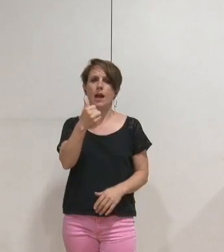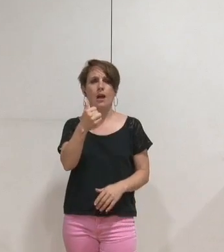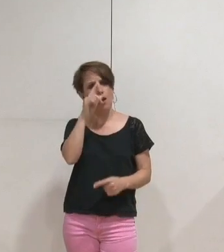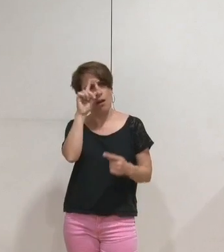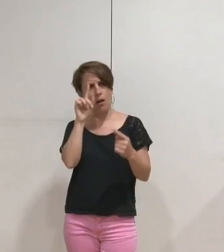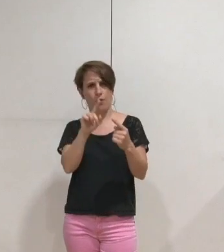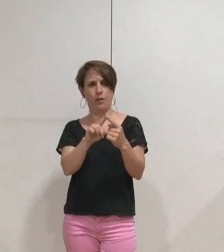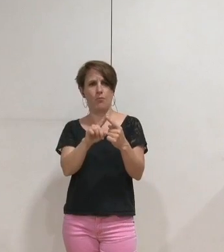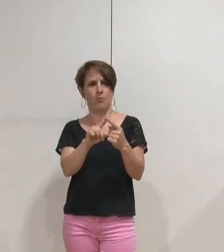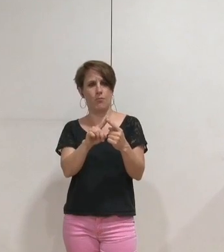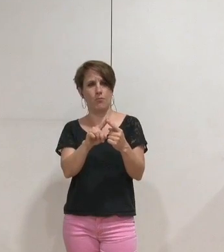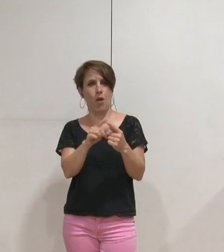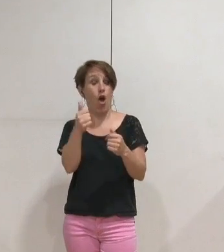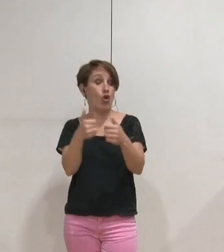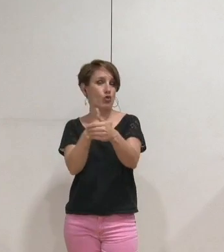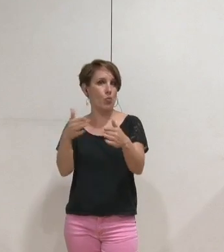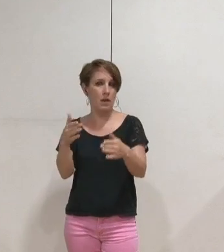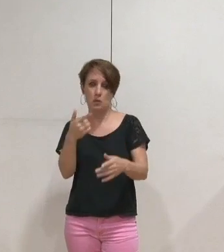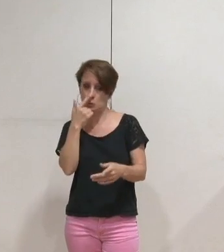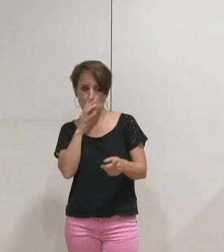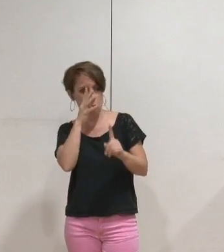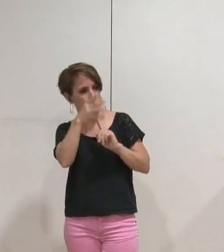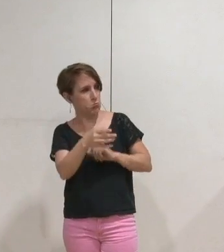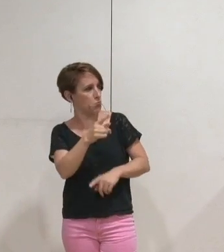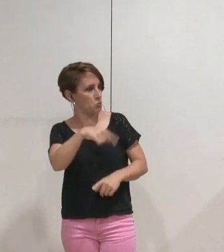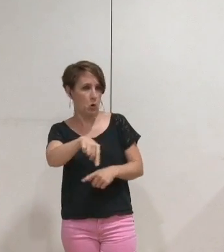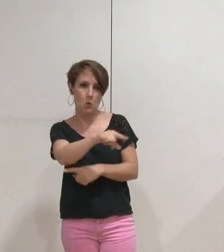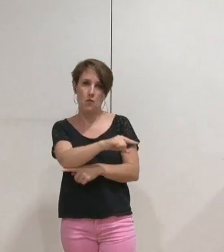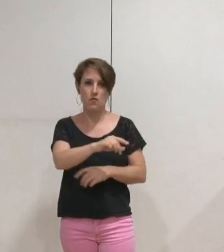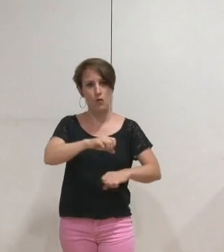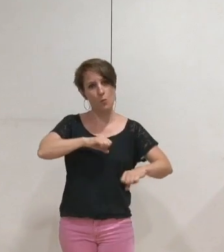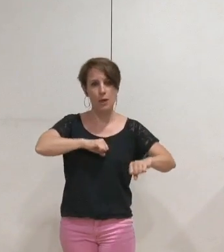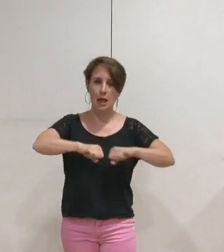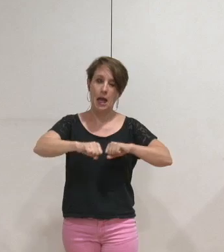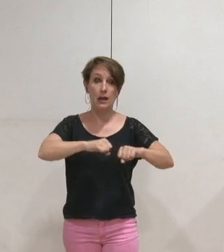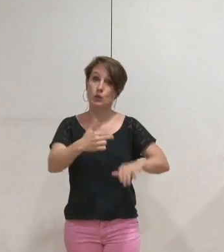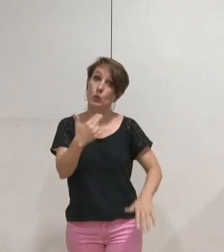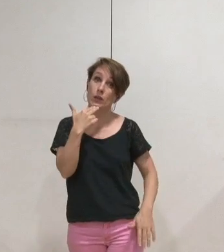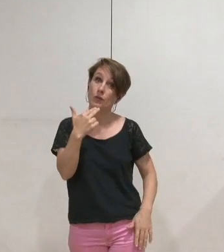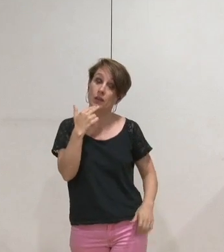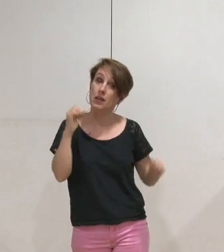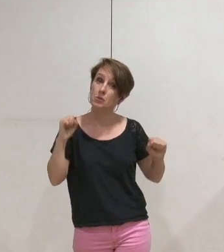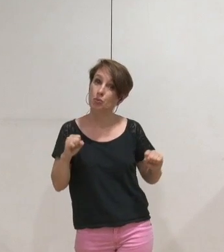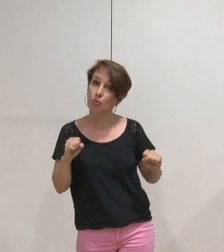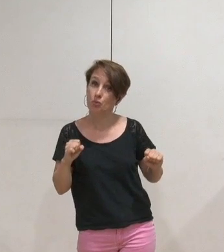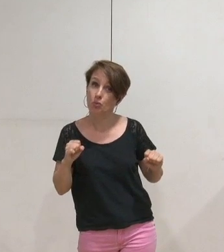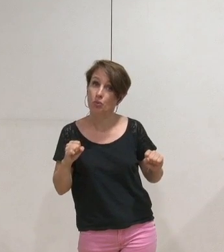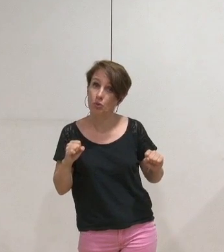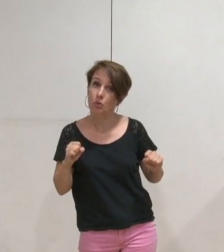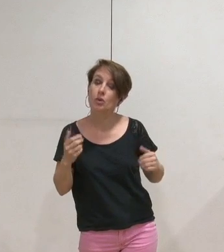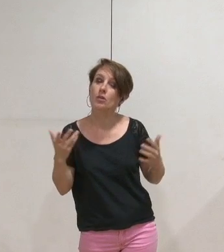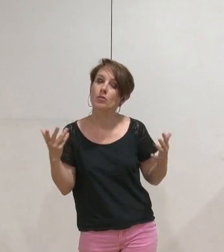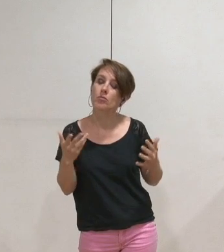le sentiment que vous agissez de manière efficace c'est